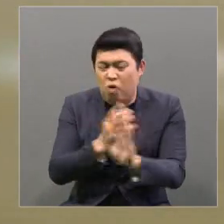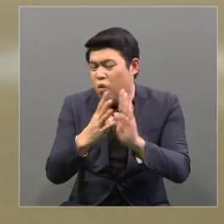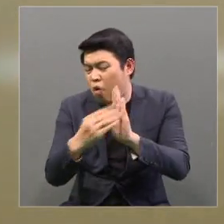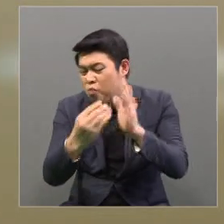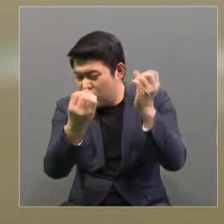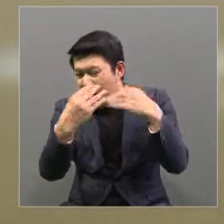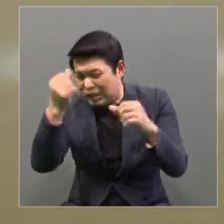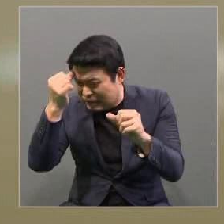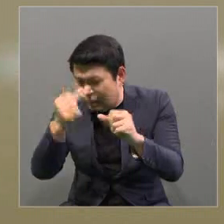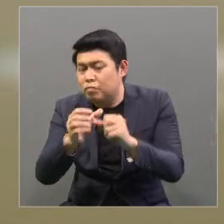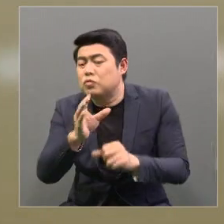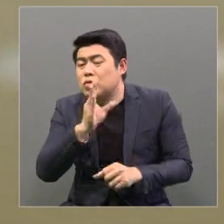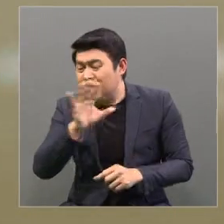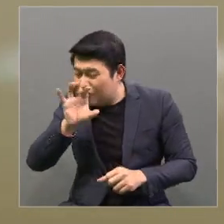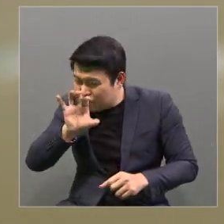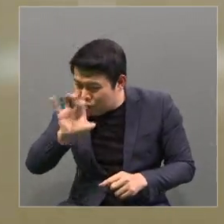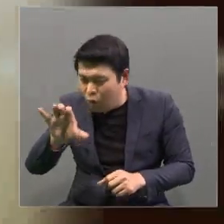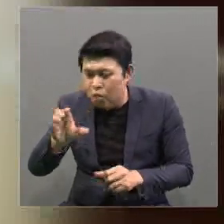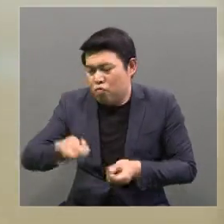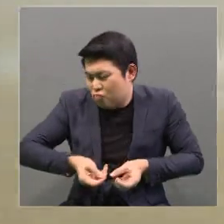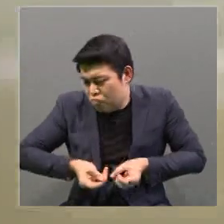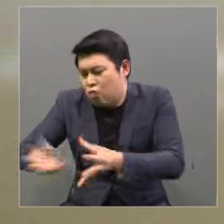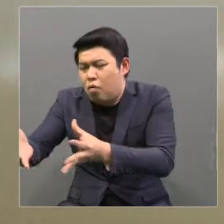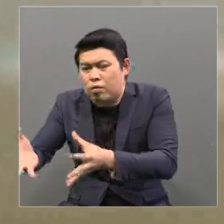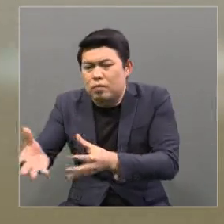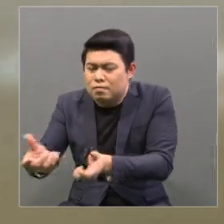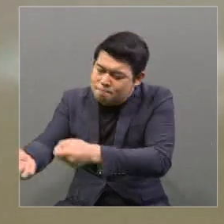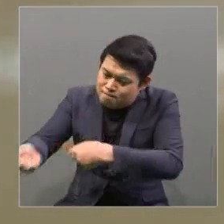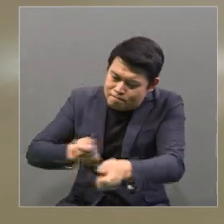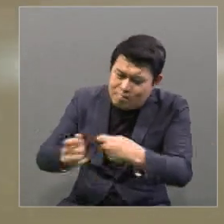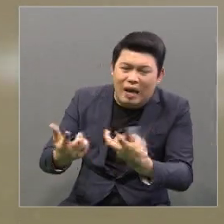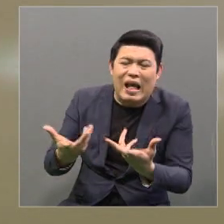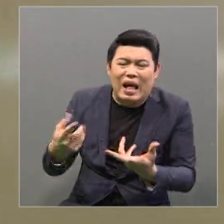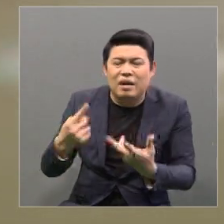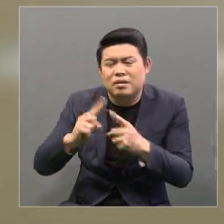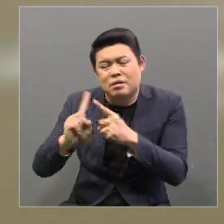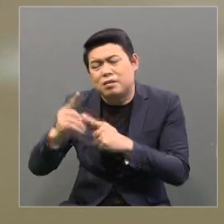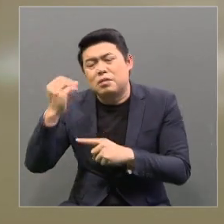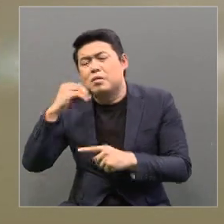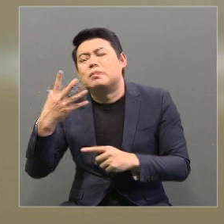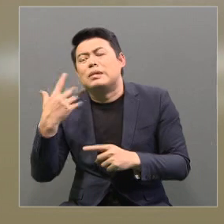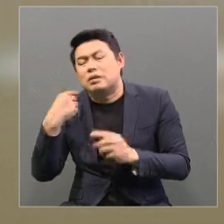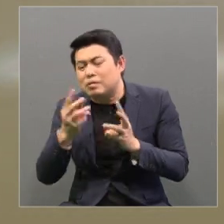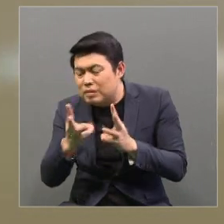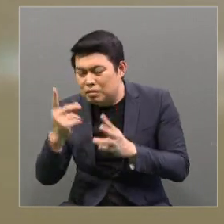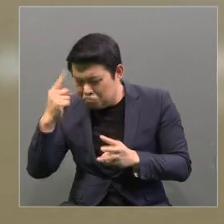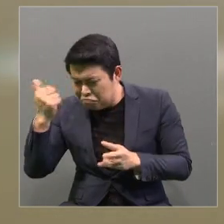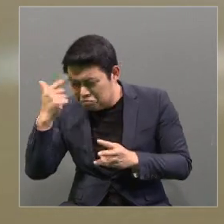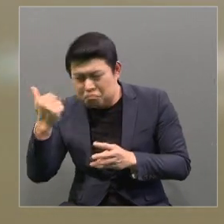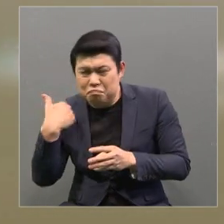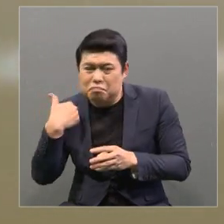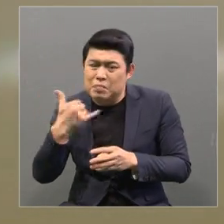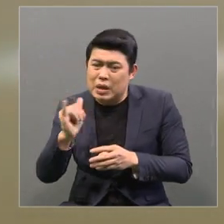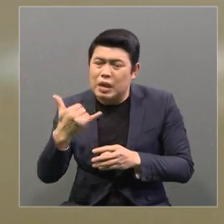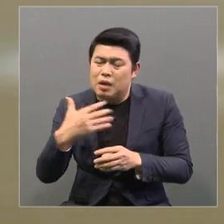อนมาจนกระทั่งจำขึ้นใจเลยว่าตะโกนโยนยื่นเพราะว่ามันอาจจะไม่ได้ปลอดภัยเหมือนเหตุการณ์นี้ทุกครั้งนะ แล้วอย่างน้อยเราต้องรู้ว่าเรา